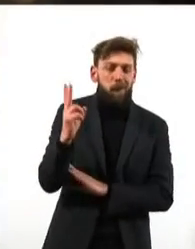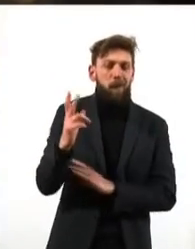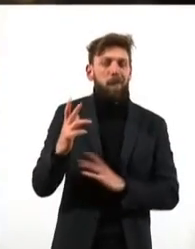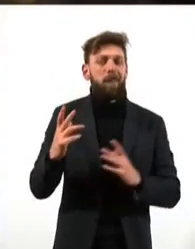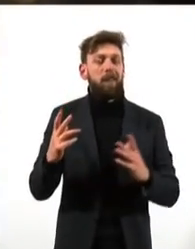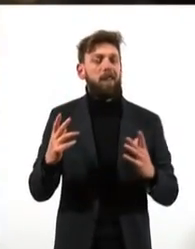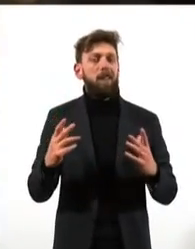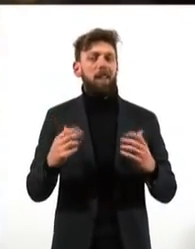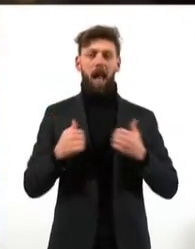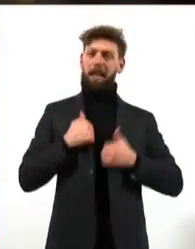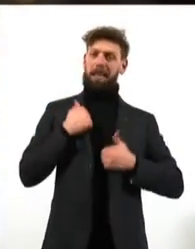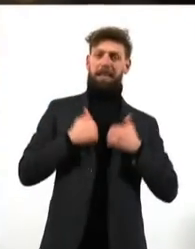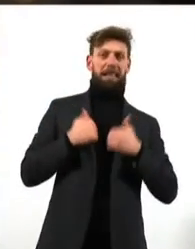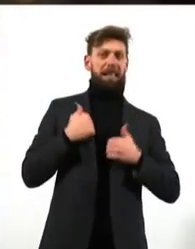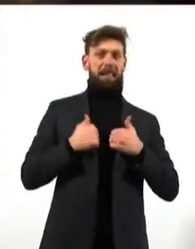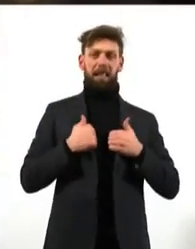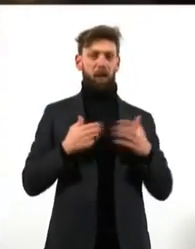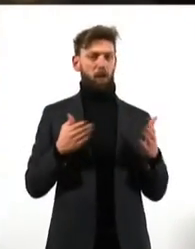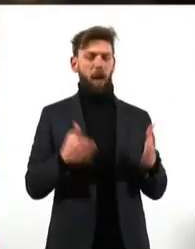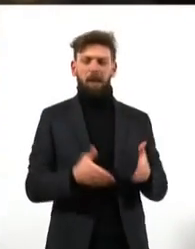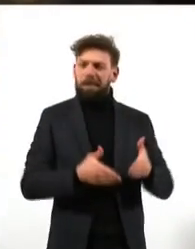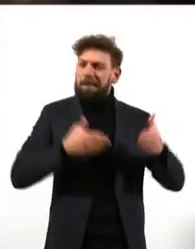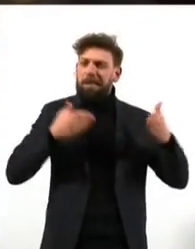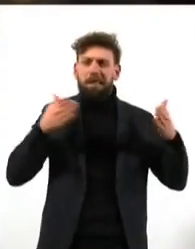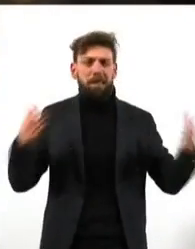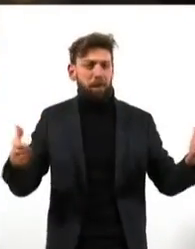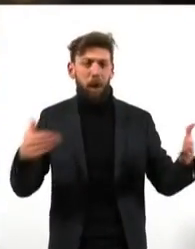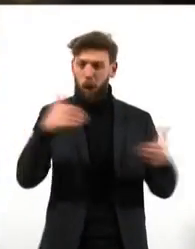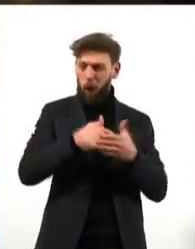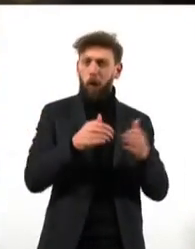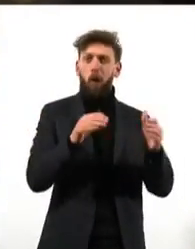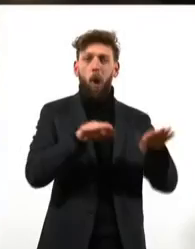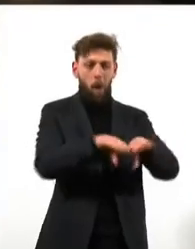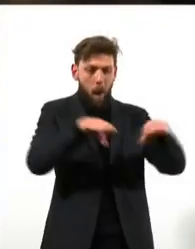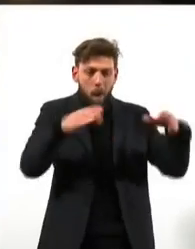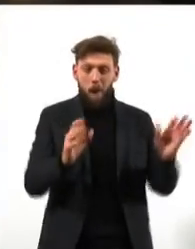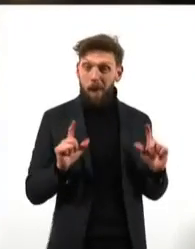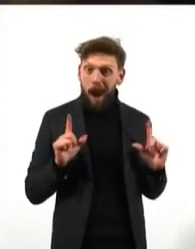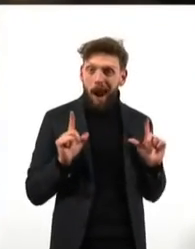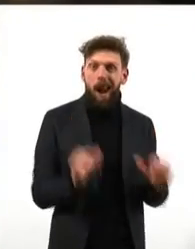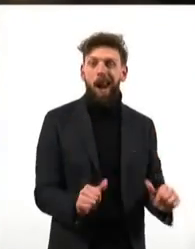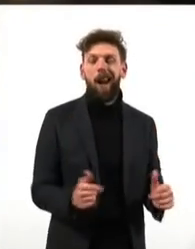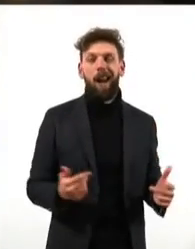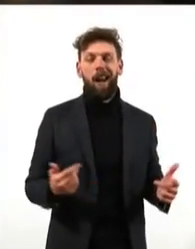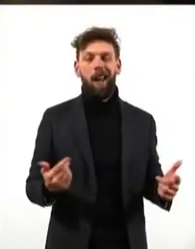une salle de bain carrément agrandie avec des meubles que j'ai découvert.